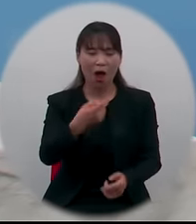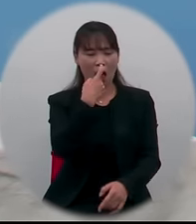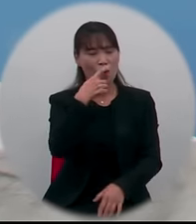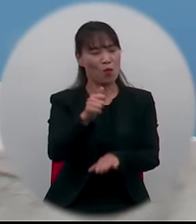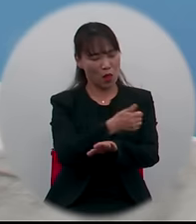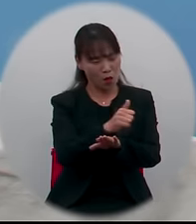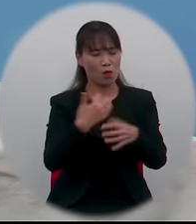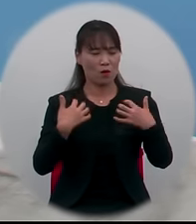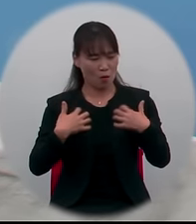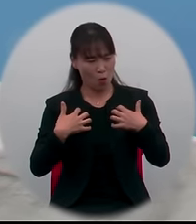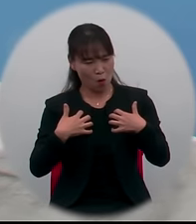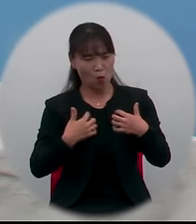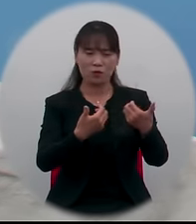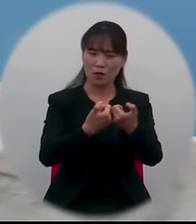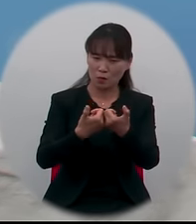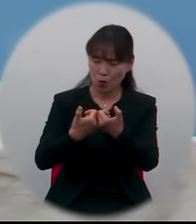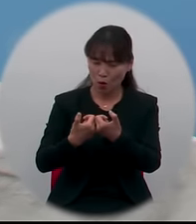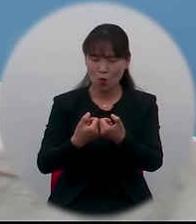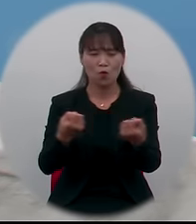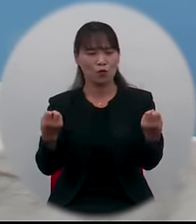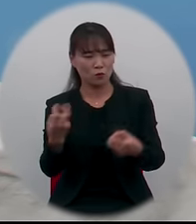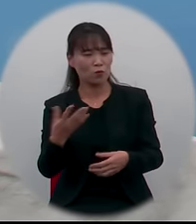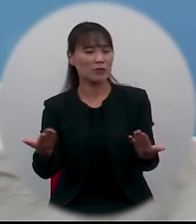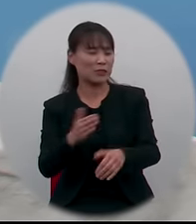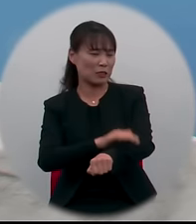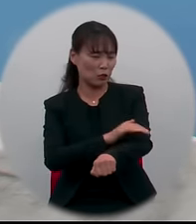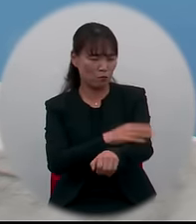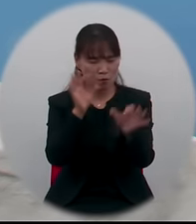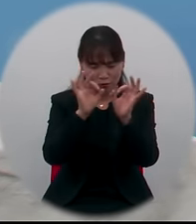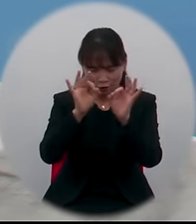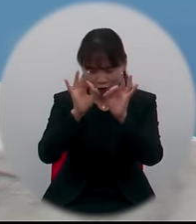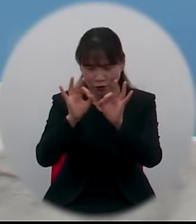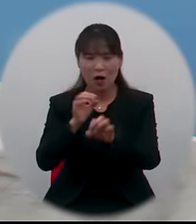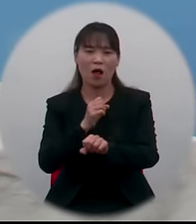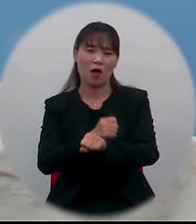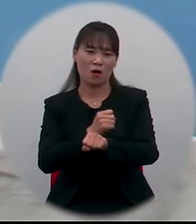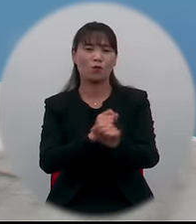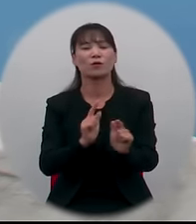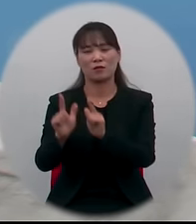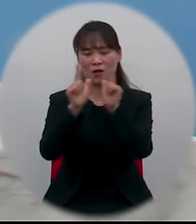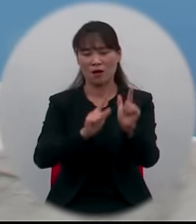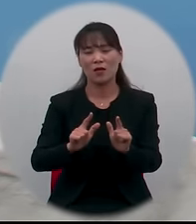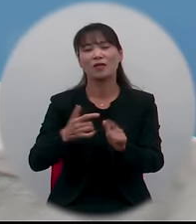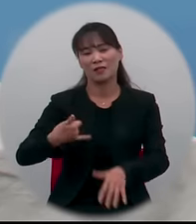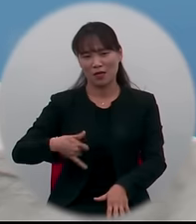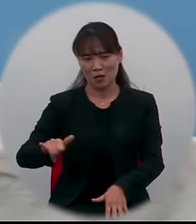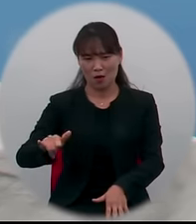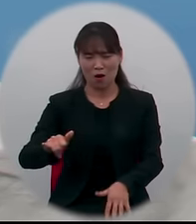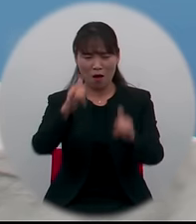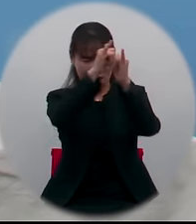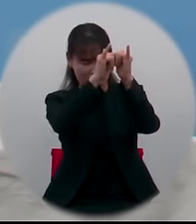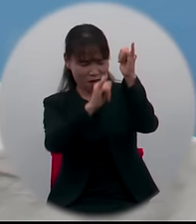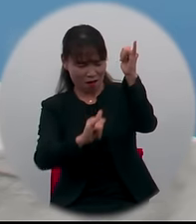게임 플레이도 하다가 그 안에서 심리 상담도 받고 또 직업도 탐색을 하고 살아가는 아이들이라고 할 수 있습니다 인류